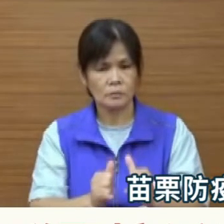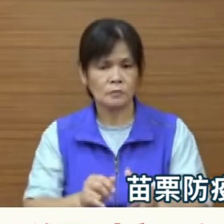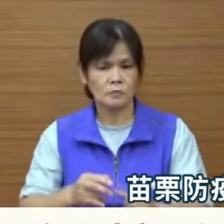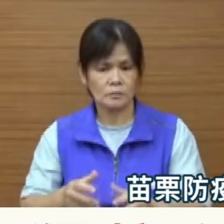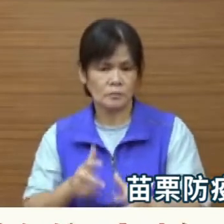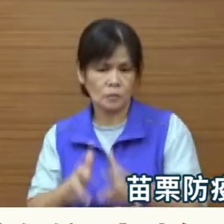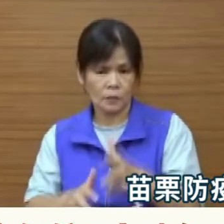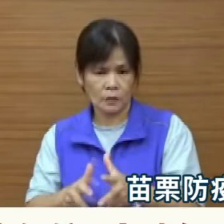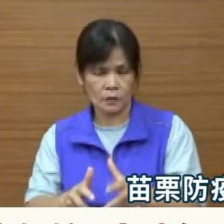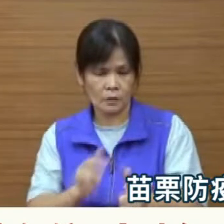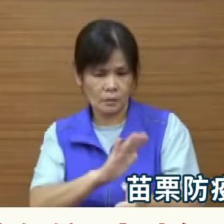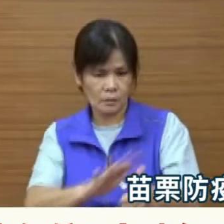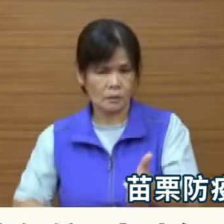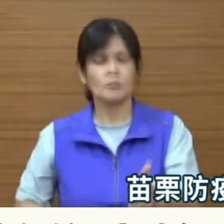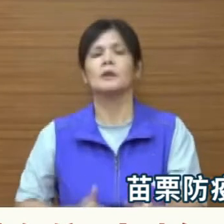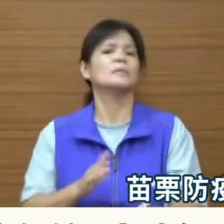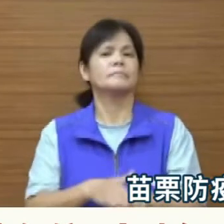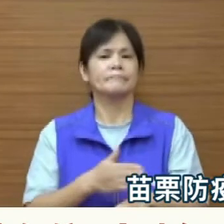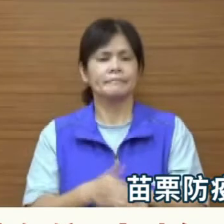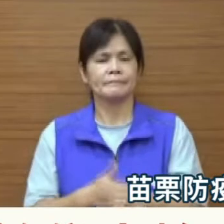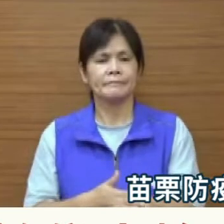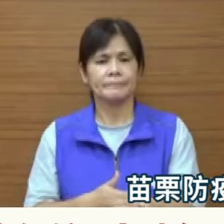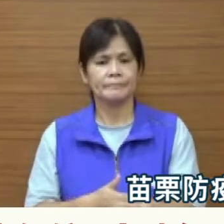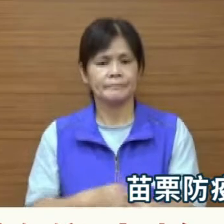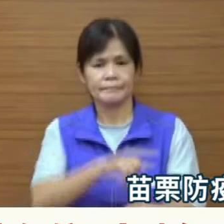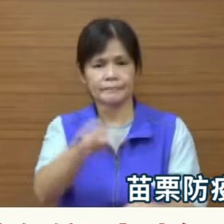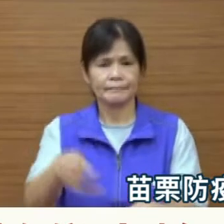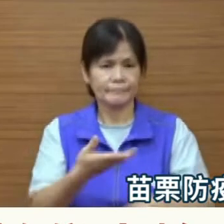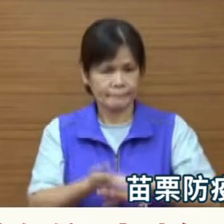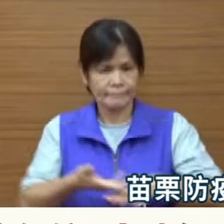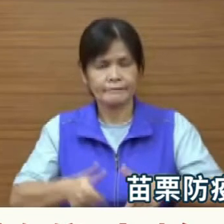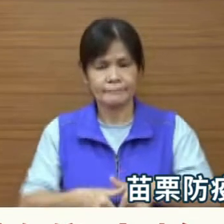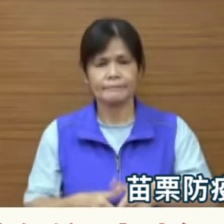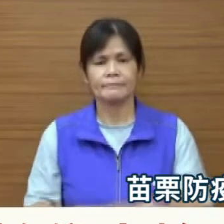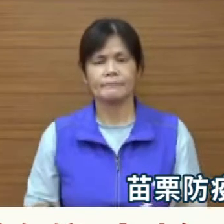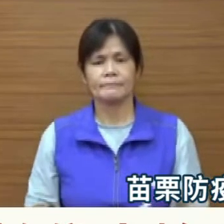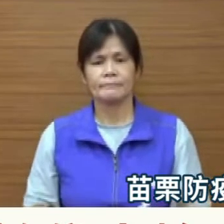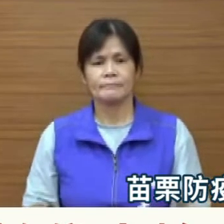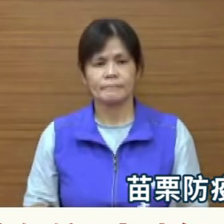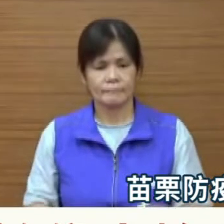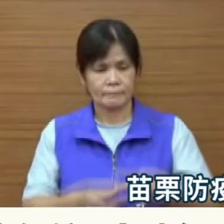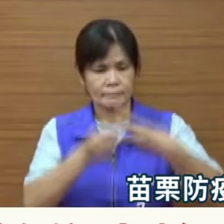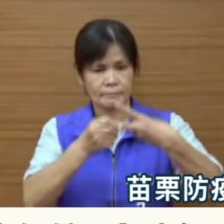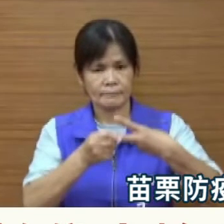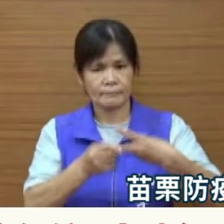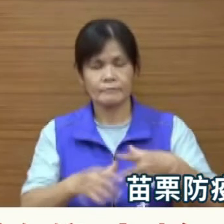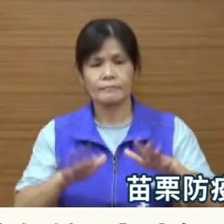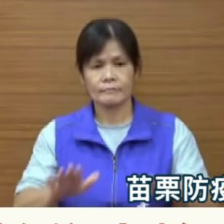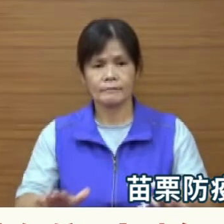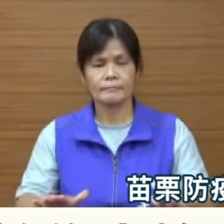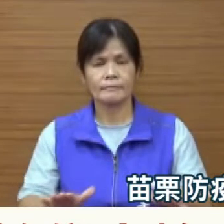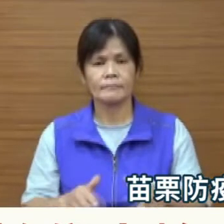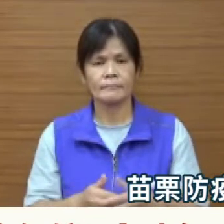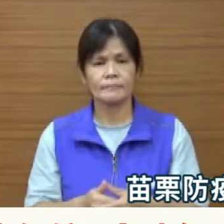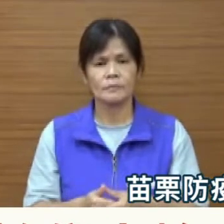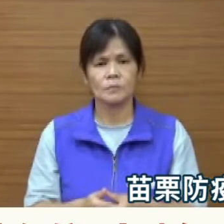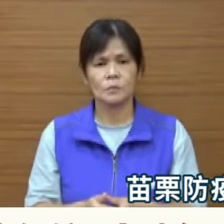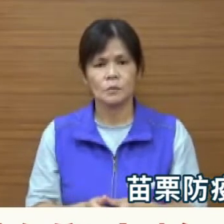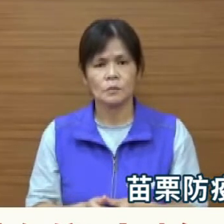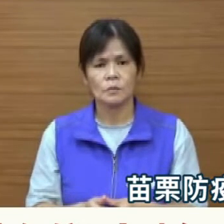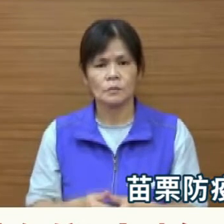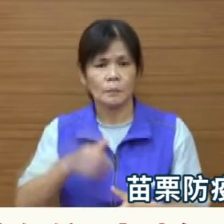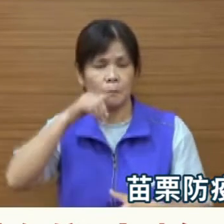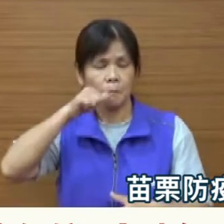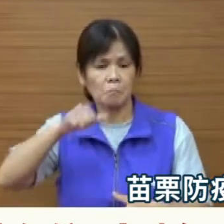有工厂不会产生任何的影响，那请各位来放心。第二个就是截至目前